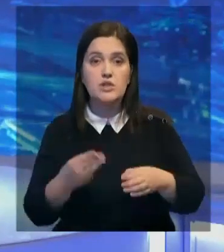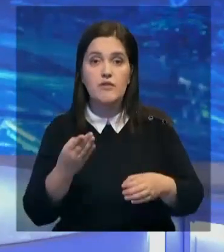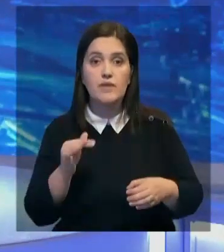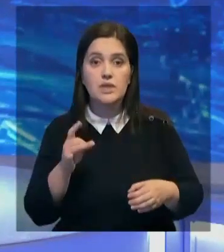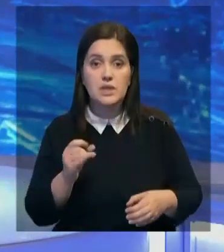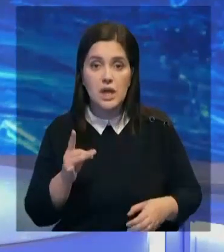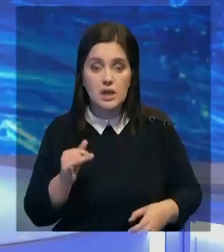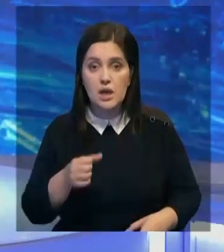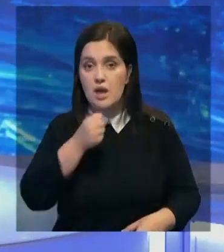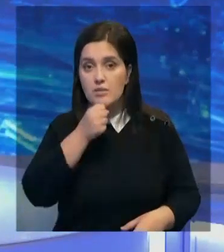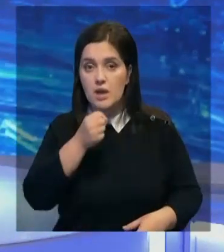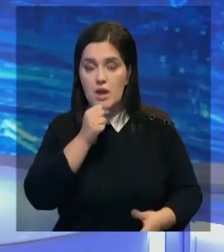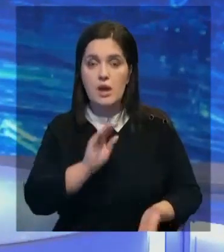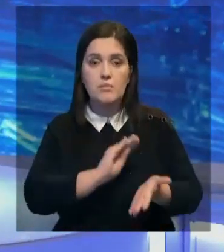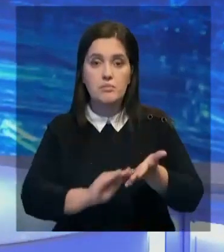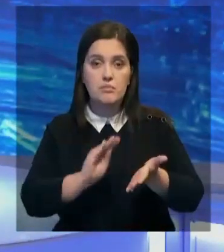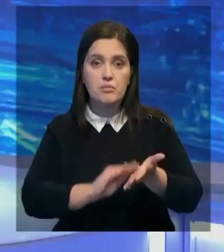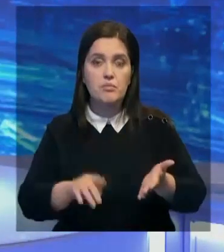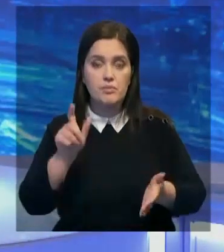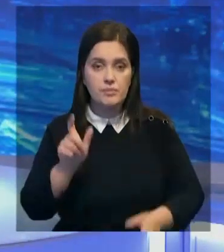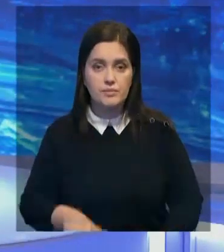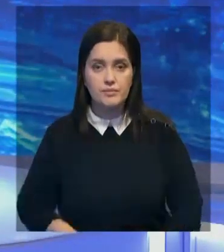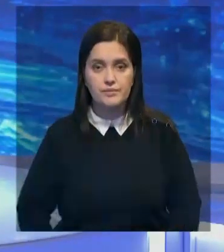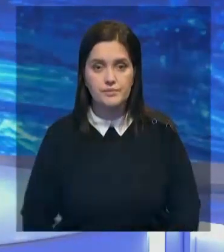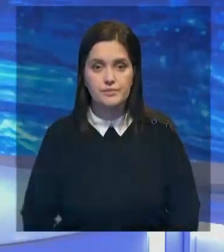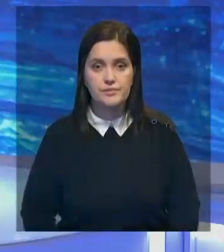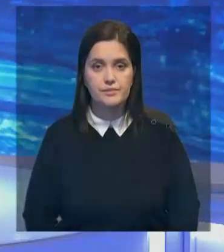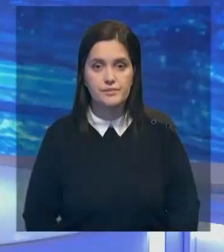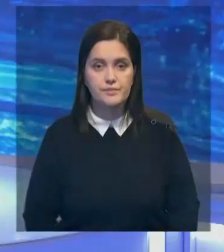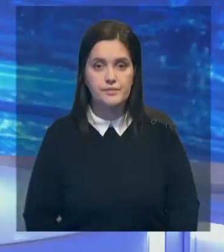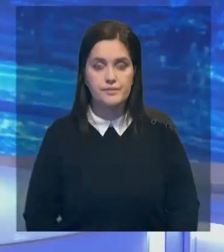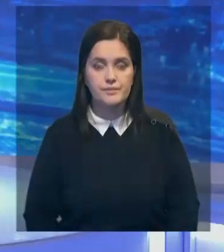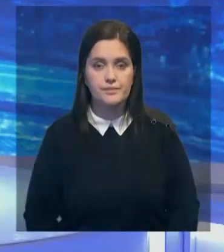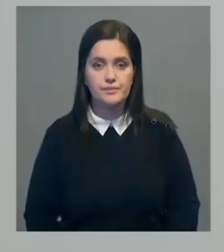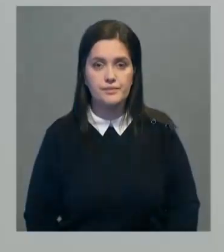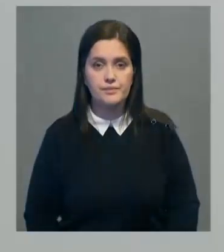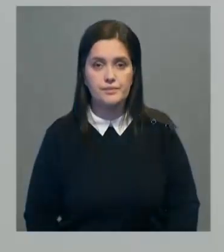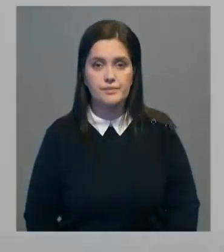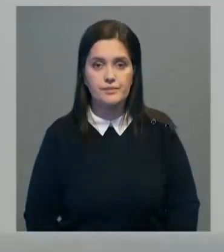казахстанской правительственной делегации в Швейцарию в репортаже нашего корреспондента Жанат Эрнст.